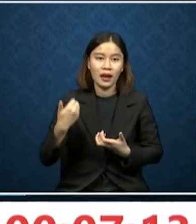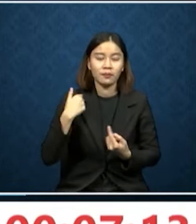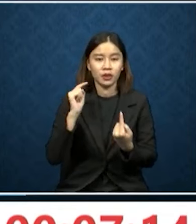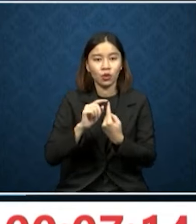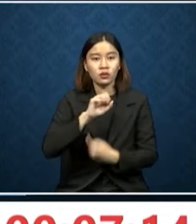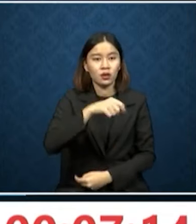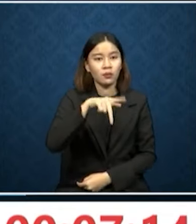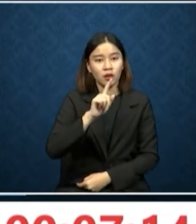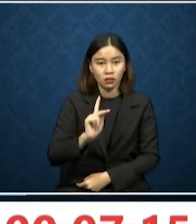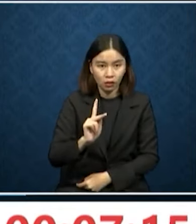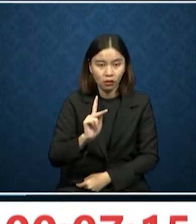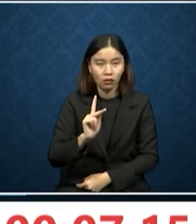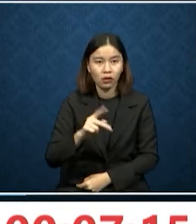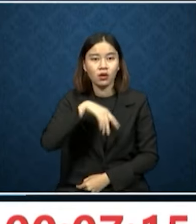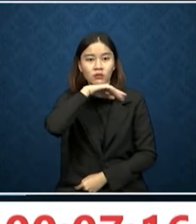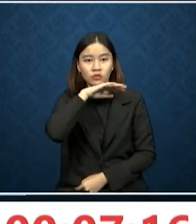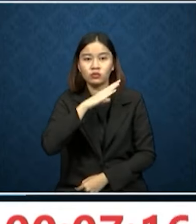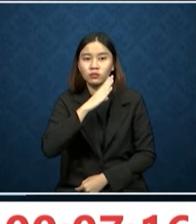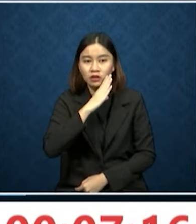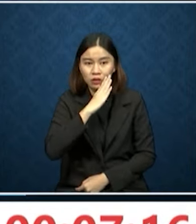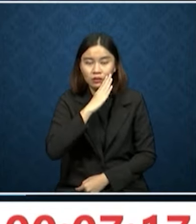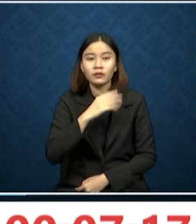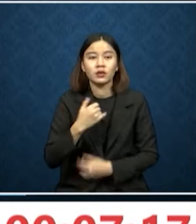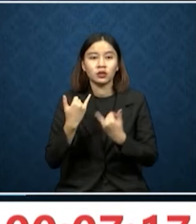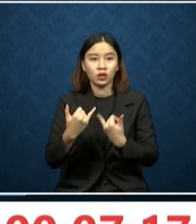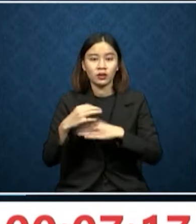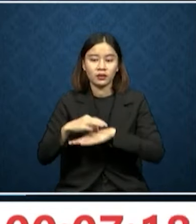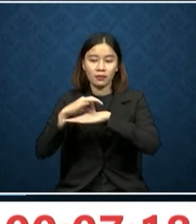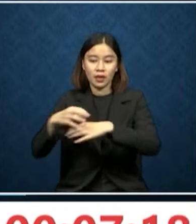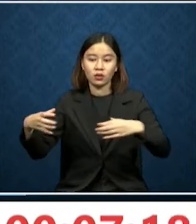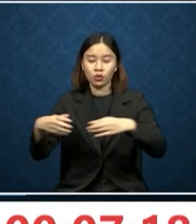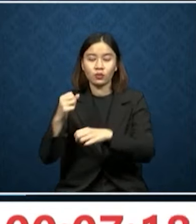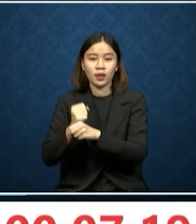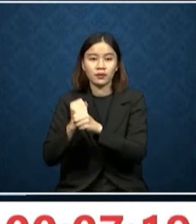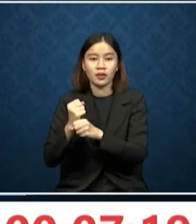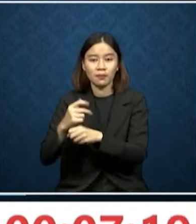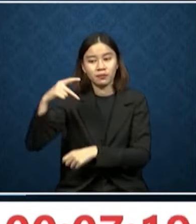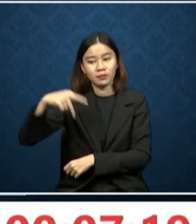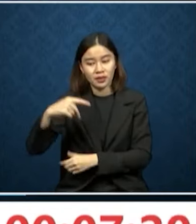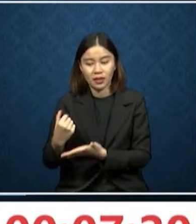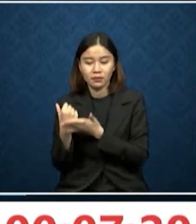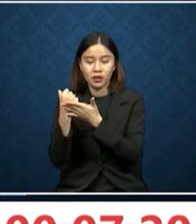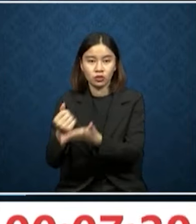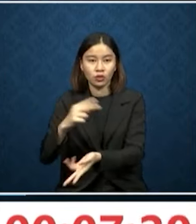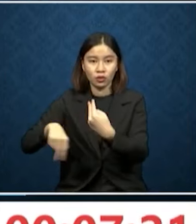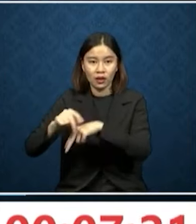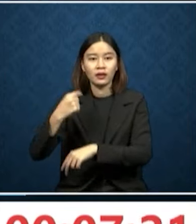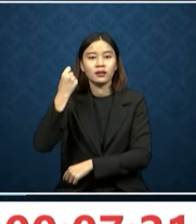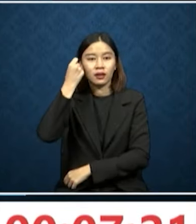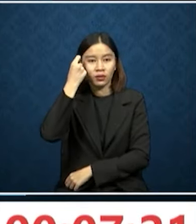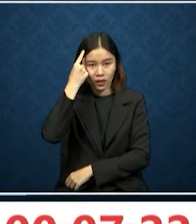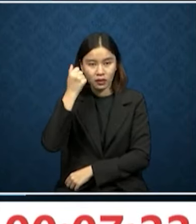ปก.ไหนจะเรื่องหมูเถื่อนท่านจึงแต่งตั้งคณะทำงานเฉพาะกิจขึ้นมาช่วยงานเรื่องแบบนี้พอเข้า